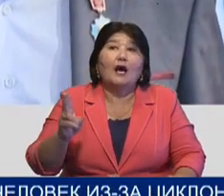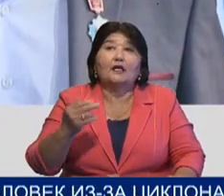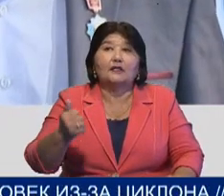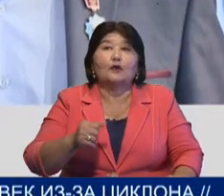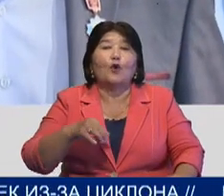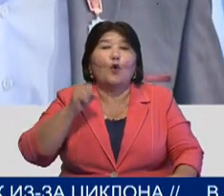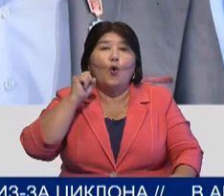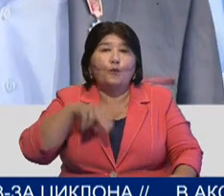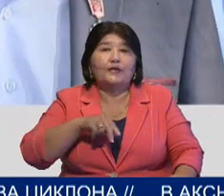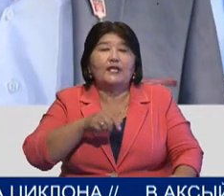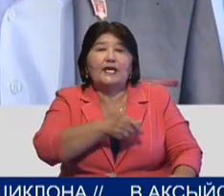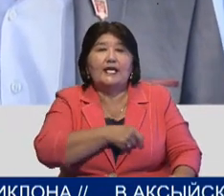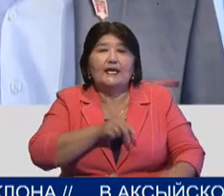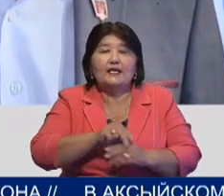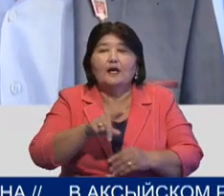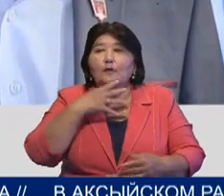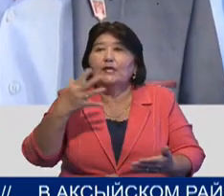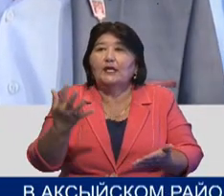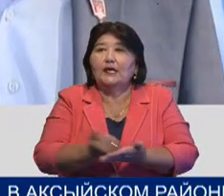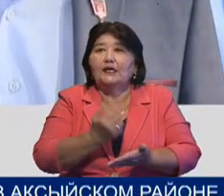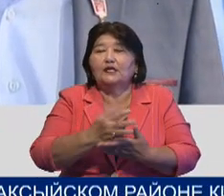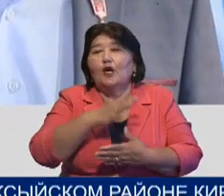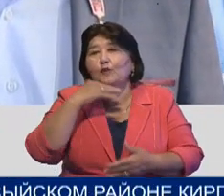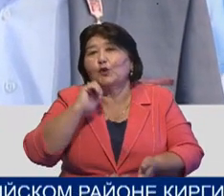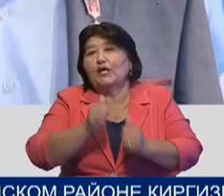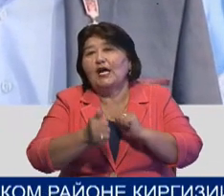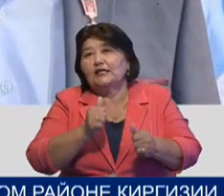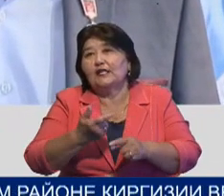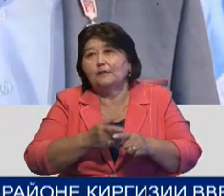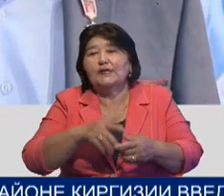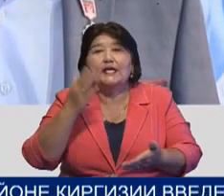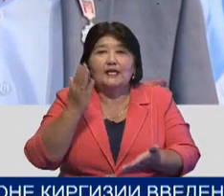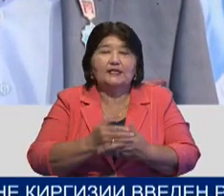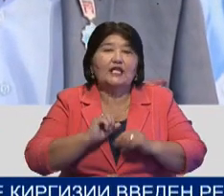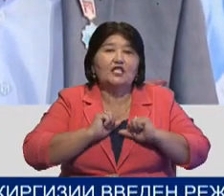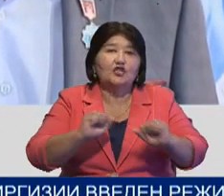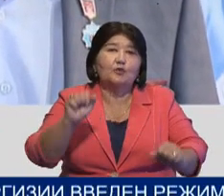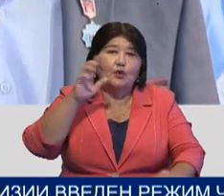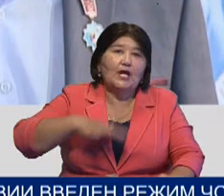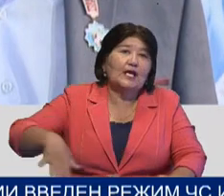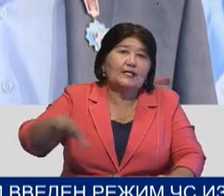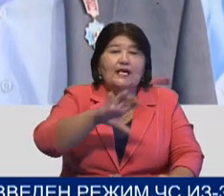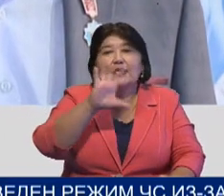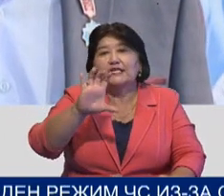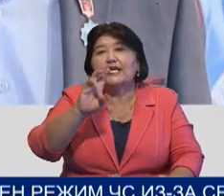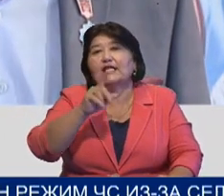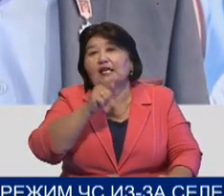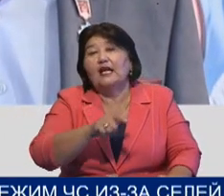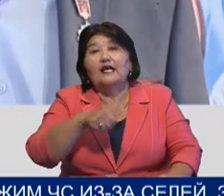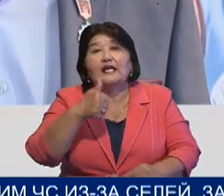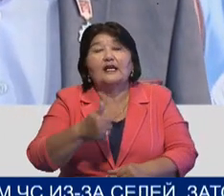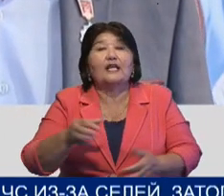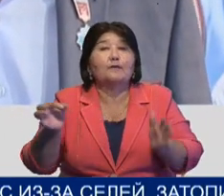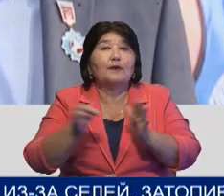опытный тренер его ученики не раз занимали призовые места на многих соревнованиях и становились чемпионами страны СНГ главная цель